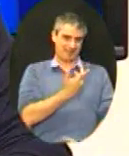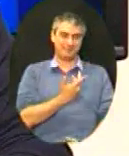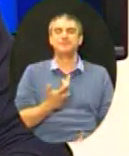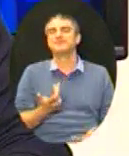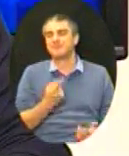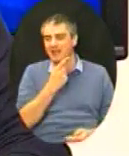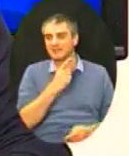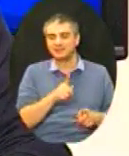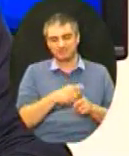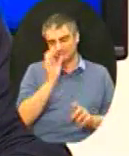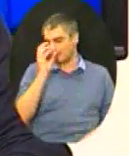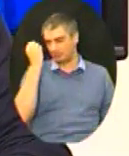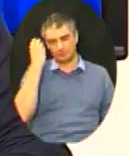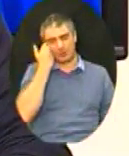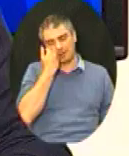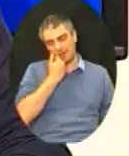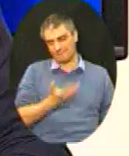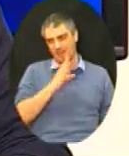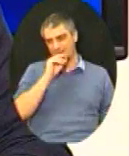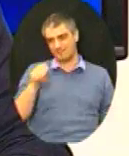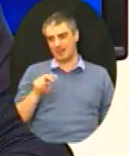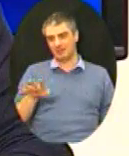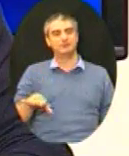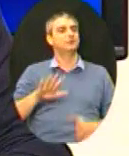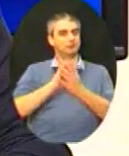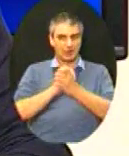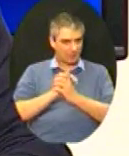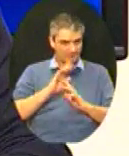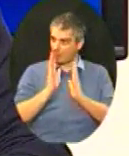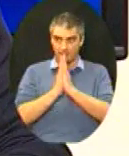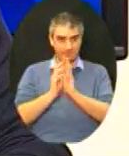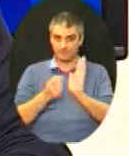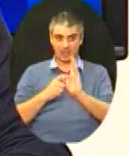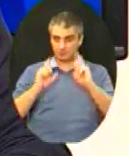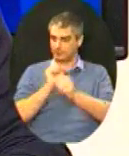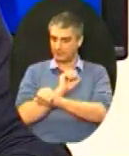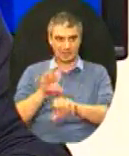זה באמת זה שטויות, חבל. אוקיי, אז שלום לך, ולא דרשת הסגרה של הכלב, אני מבינה, של הכלבה. לחלוטין לא.